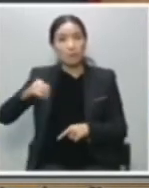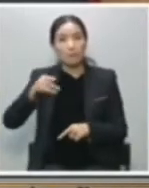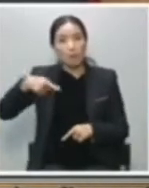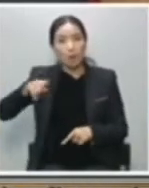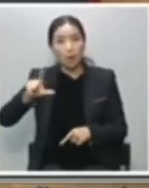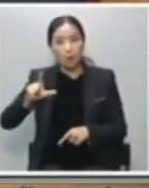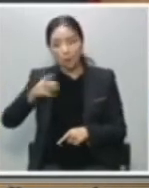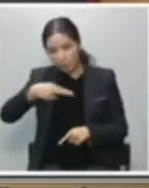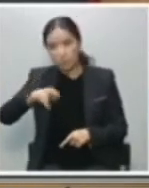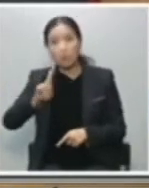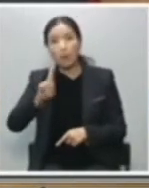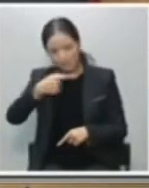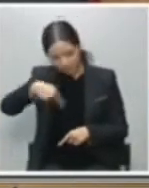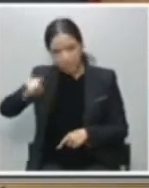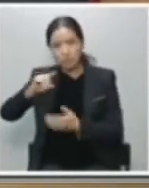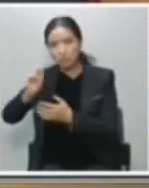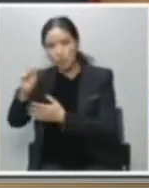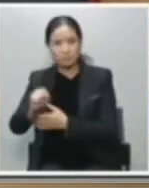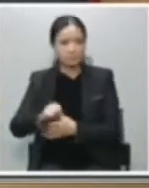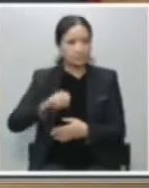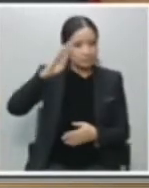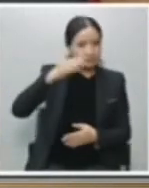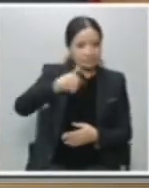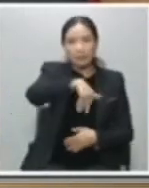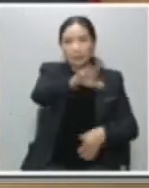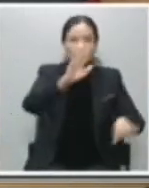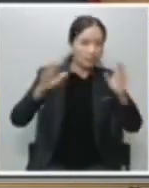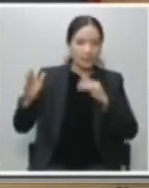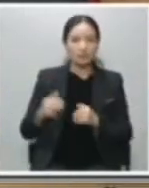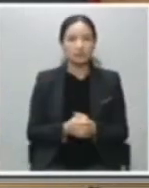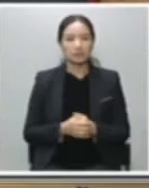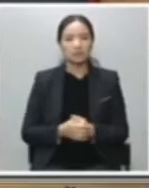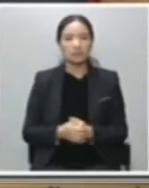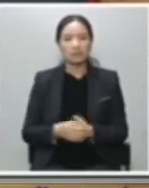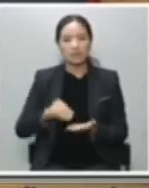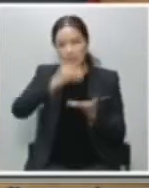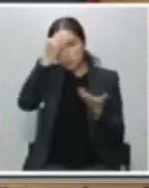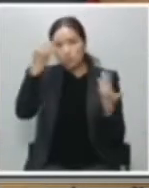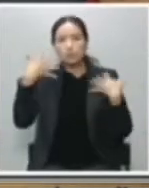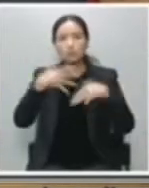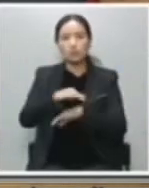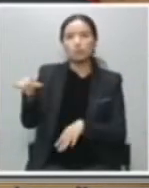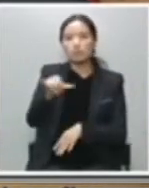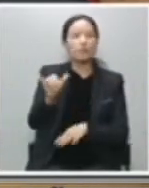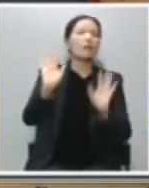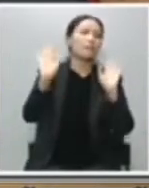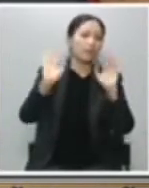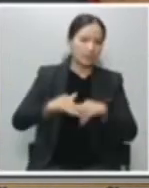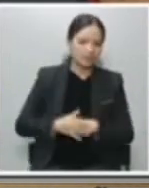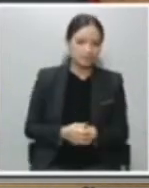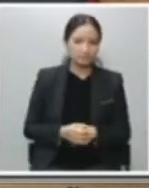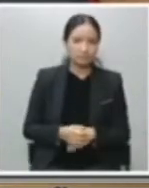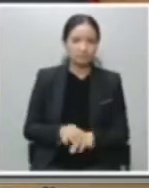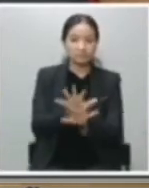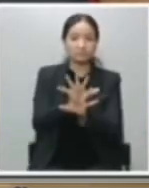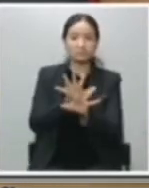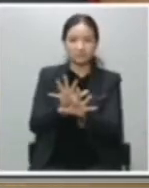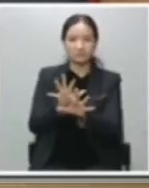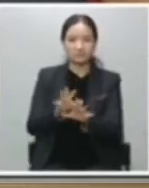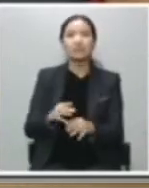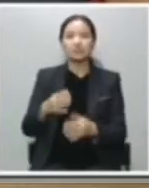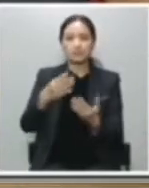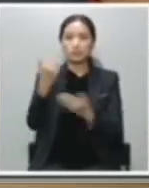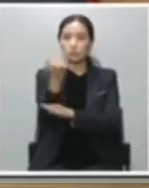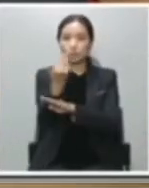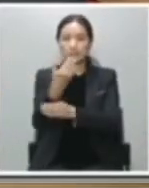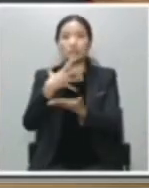บใครอยากเป็นทหารเรือสอบเพราะถ้าเป็นเตรียมอุดมนี่เรียนร่วมรุ่นนี่ส่วนใหญ่แล้วก็รุ่นนั้นแหละครับยืนแถวหน้าแล้วก็ปิดทีวีสีดำ